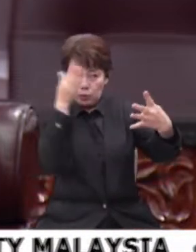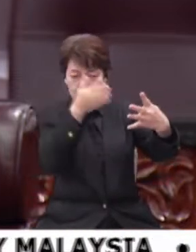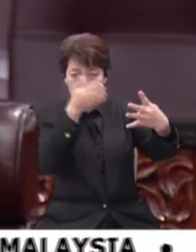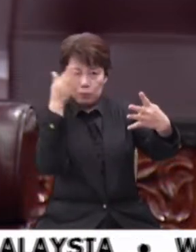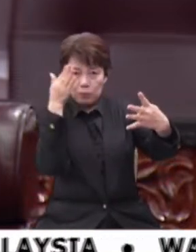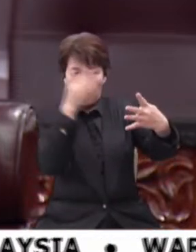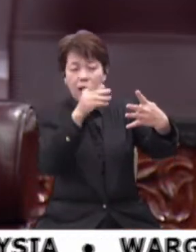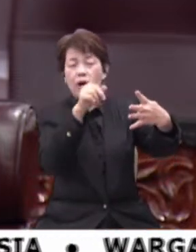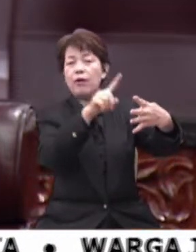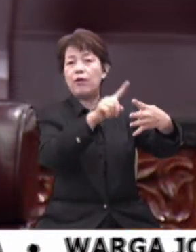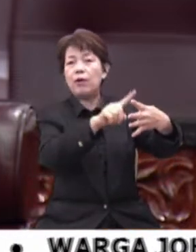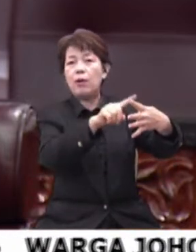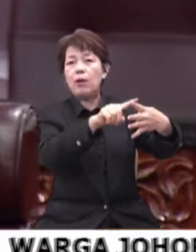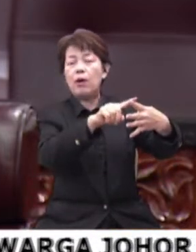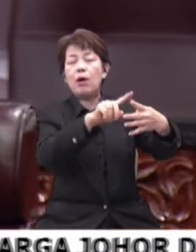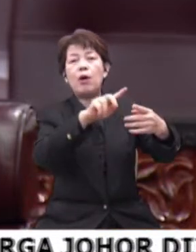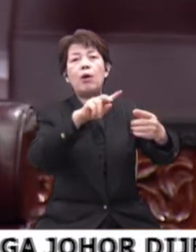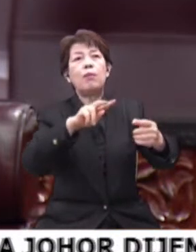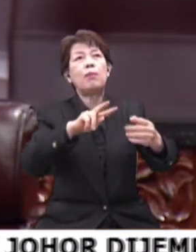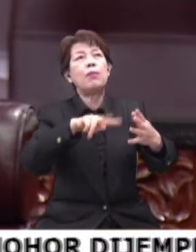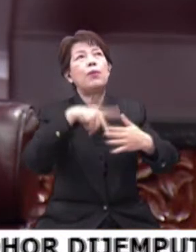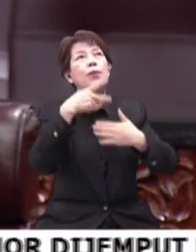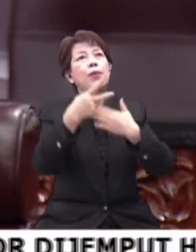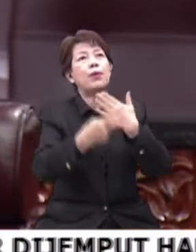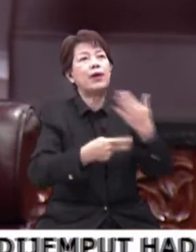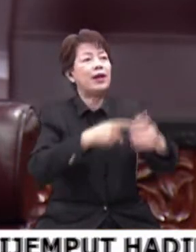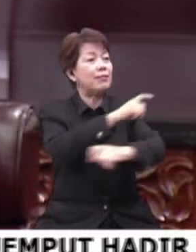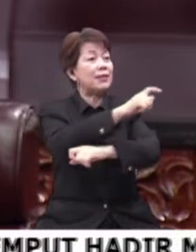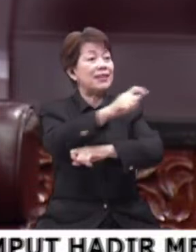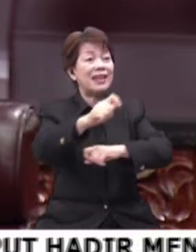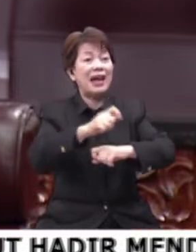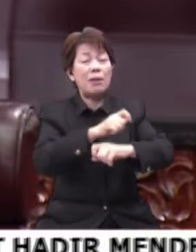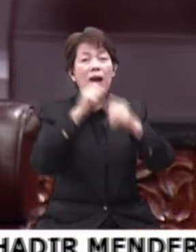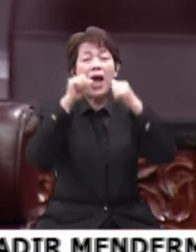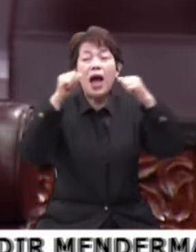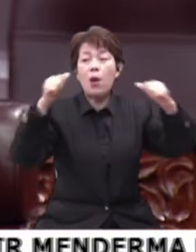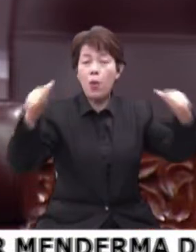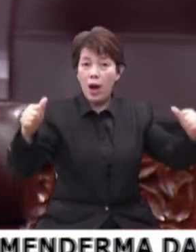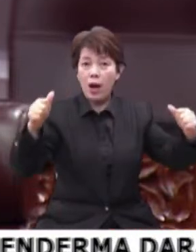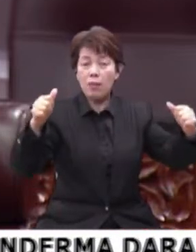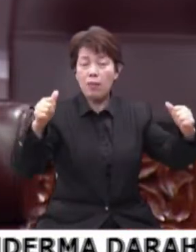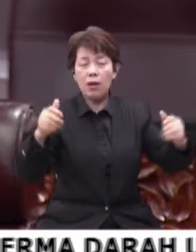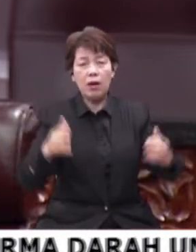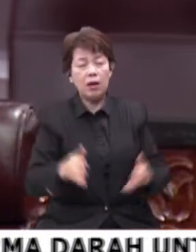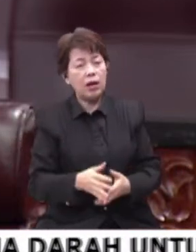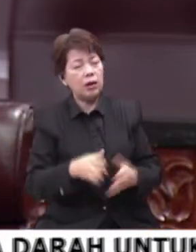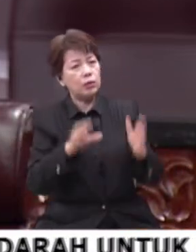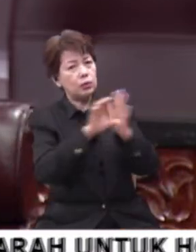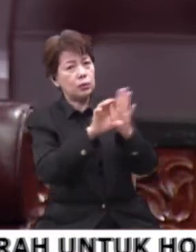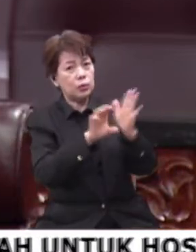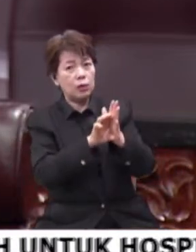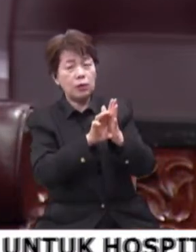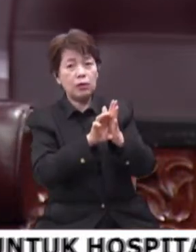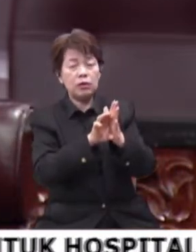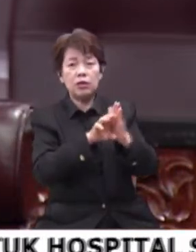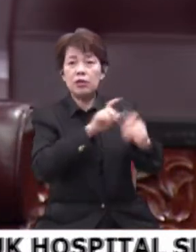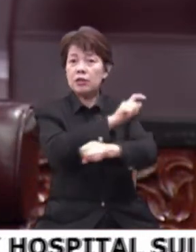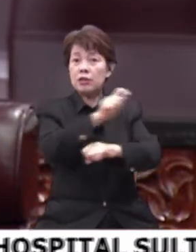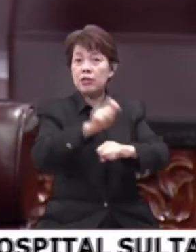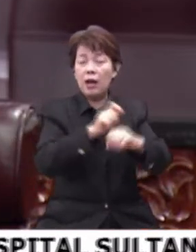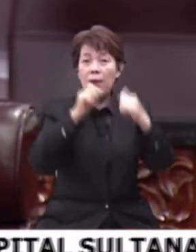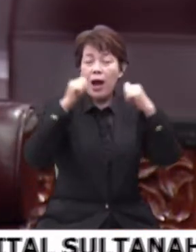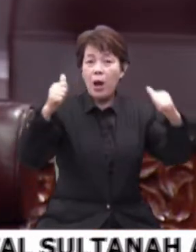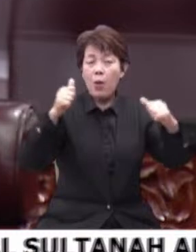pertama soal program Taman awam kalau contohnya kita ada taman awam yang besar ada taman plus